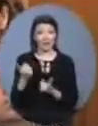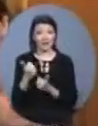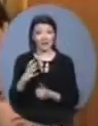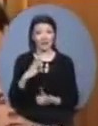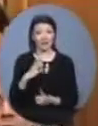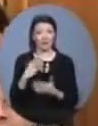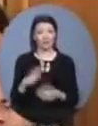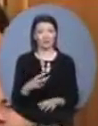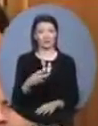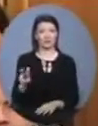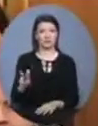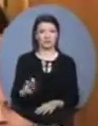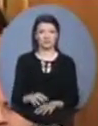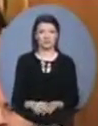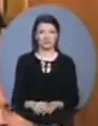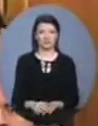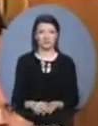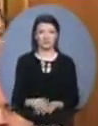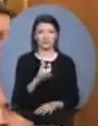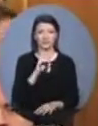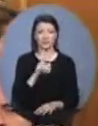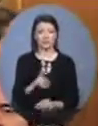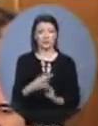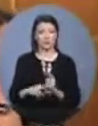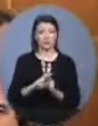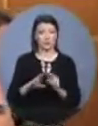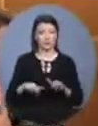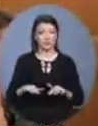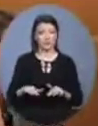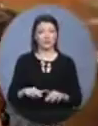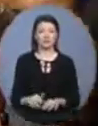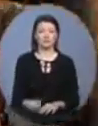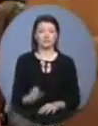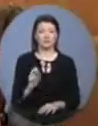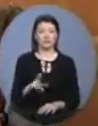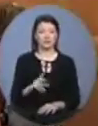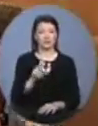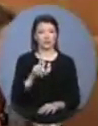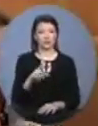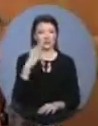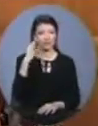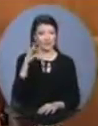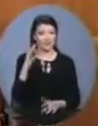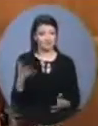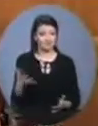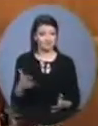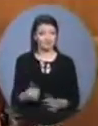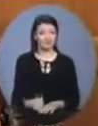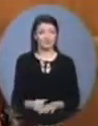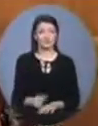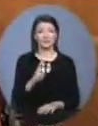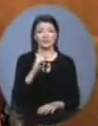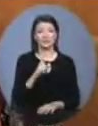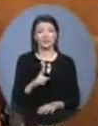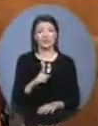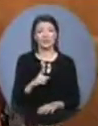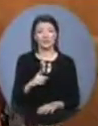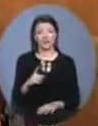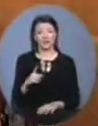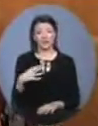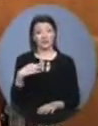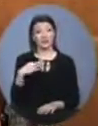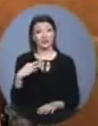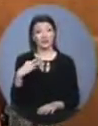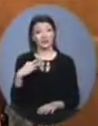Monsieur le Président, pas de réponse à la question, alors je le repose en français. Le nombre d'applications pour l'assurance emploi